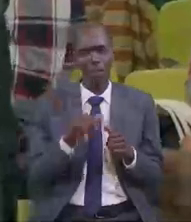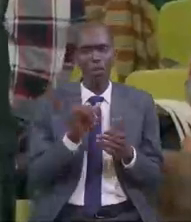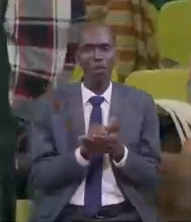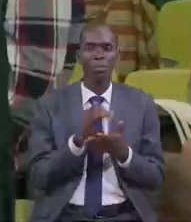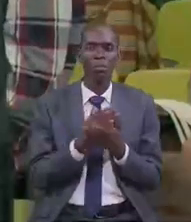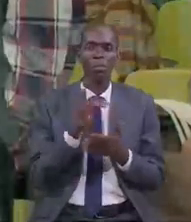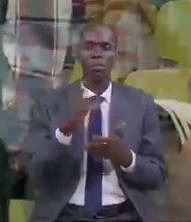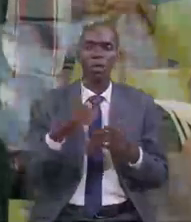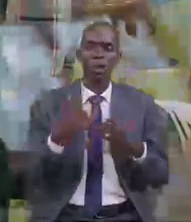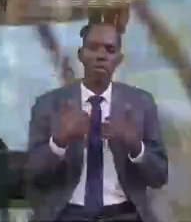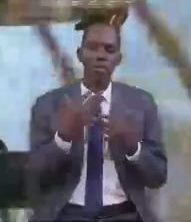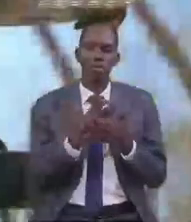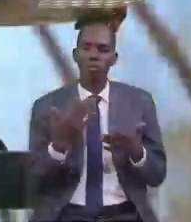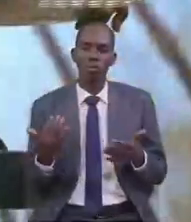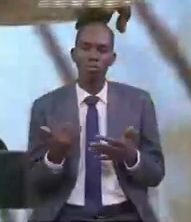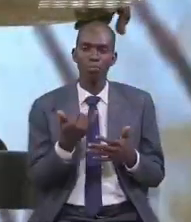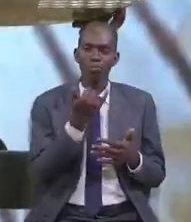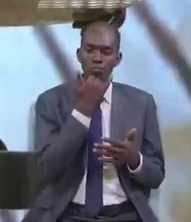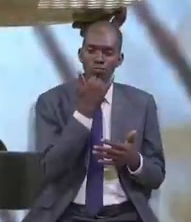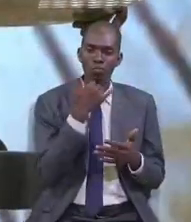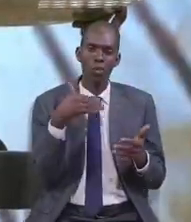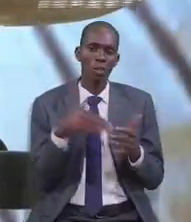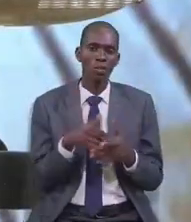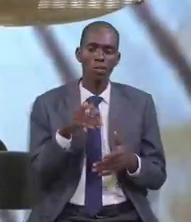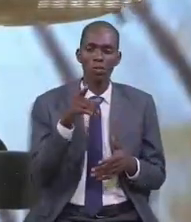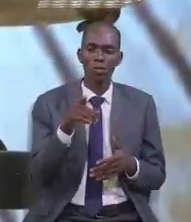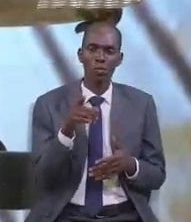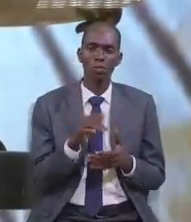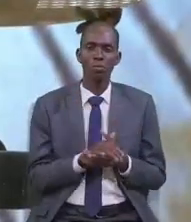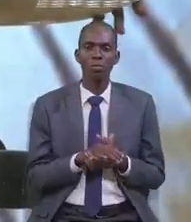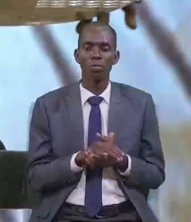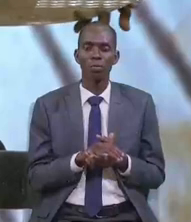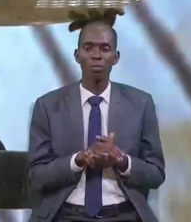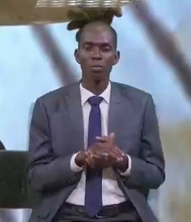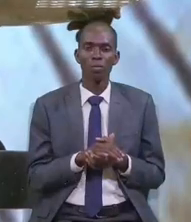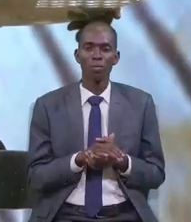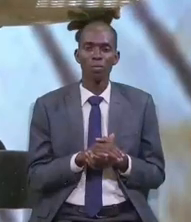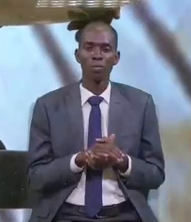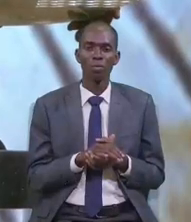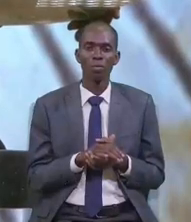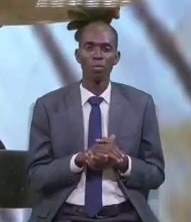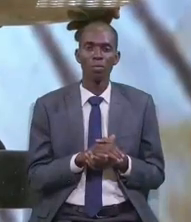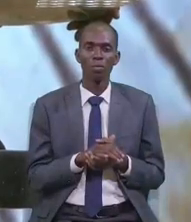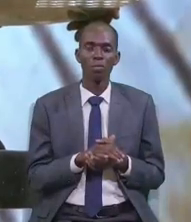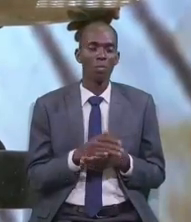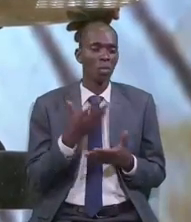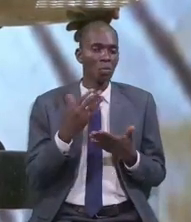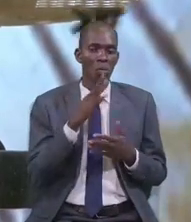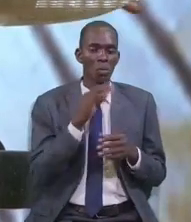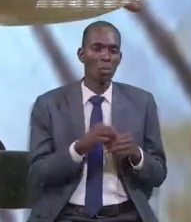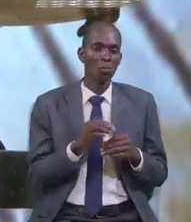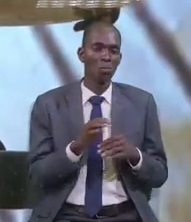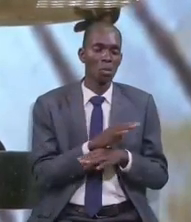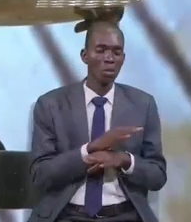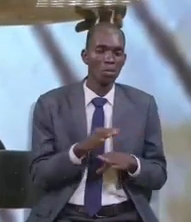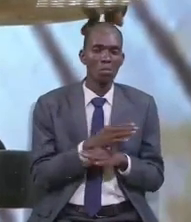que quelqu'un a quelque chose contre toi? Tu ne dis pas que ça c'est leur affaire,